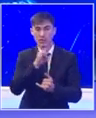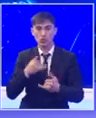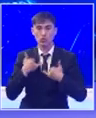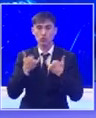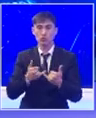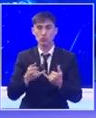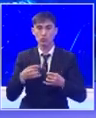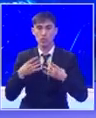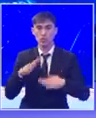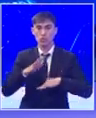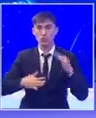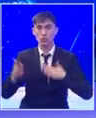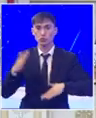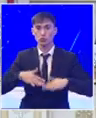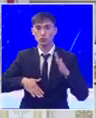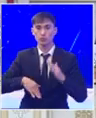көңілдерін өсіріп тастады.